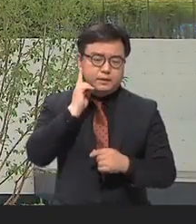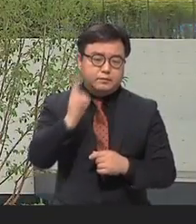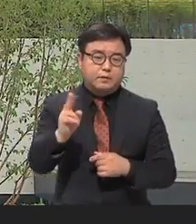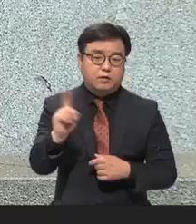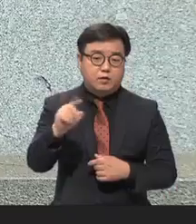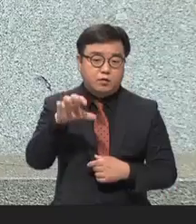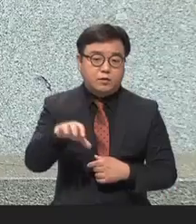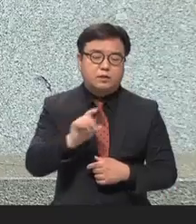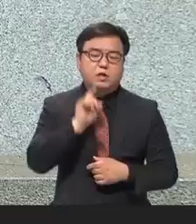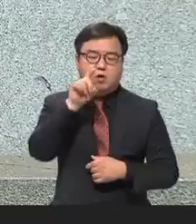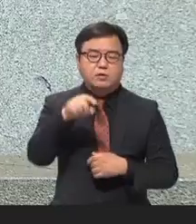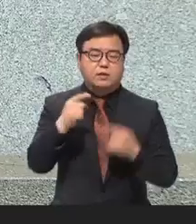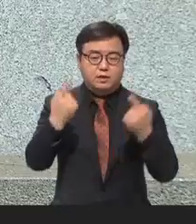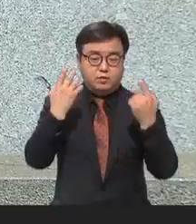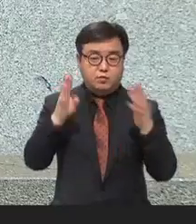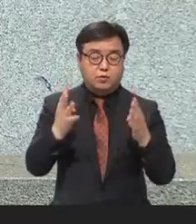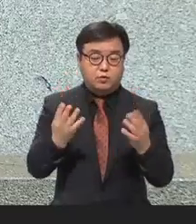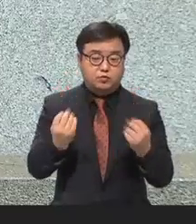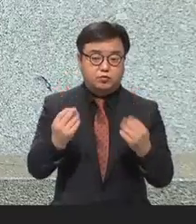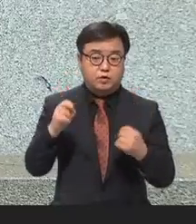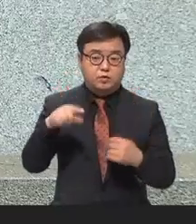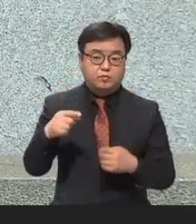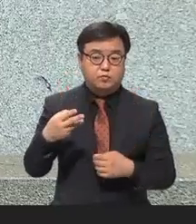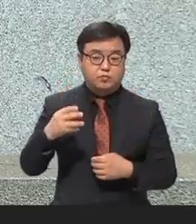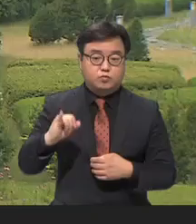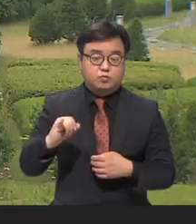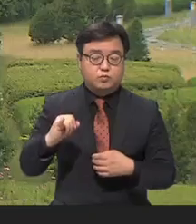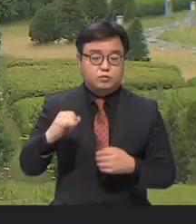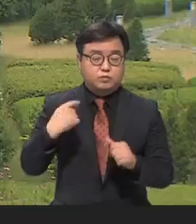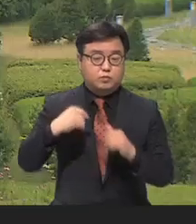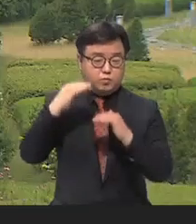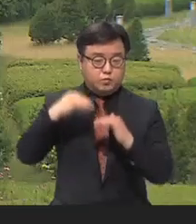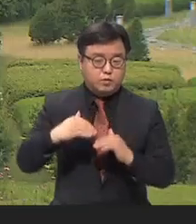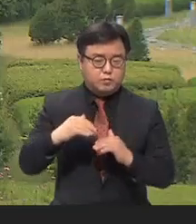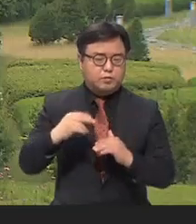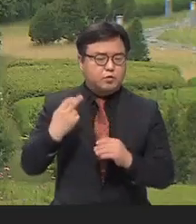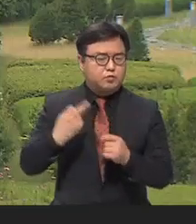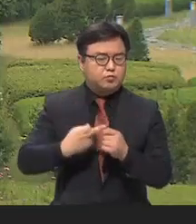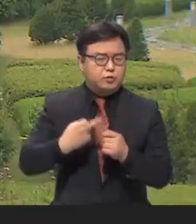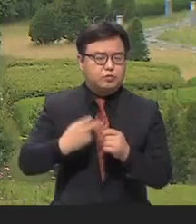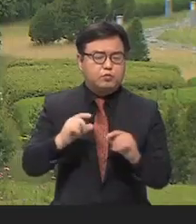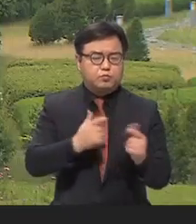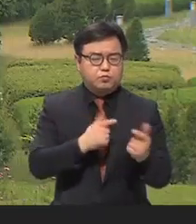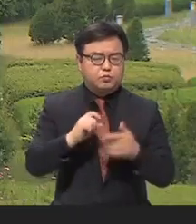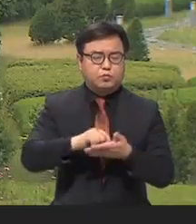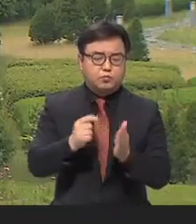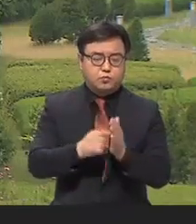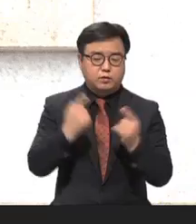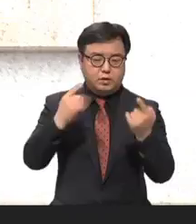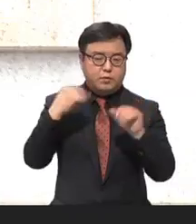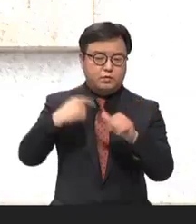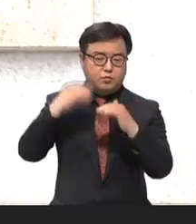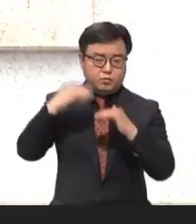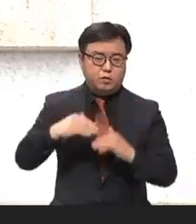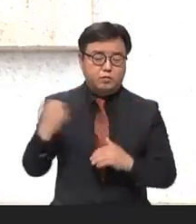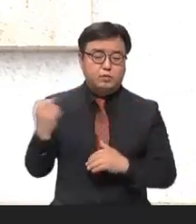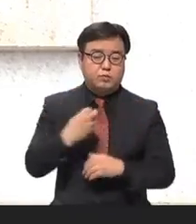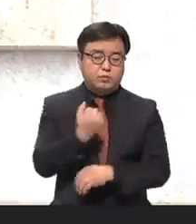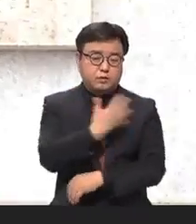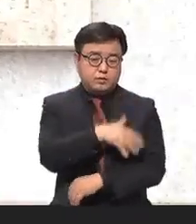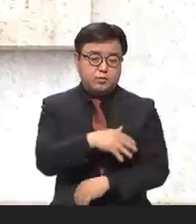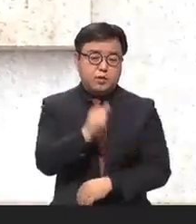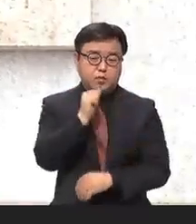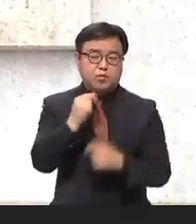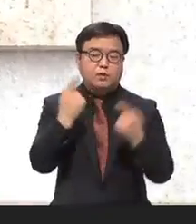수학과 물리 논술 12문제를 모두 대학 과정에서 냈고 이화여대와 홍익대 등도 30% 넘는 문제를 교육과정